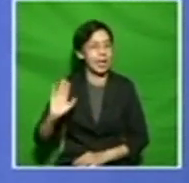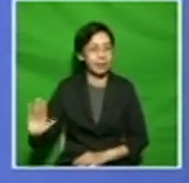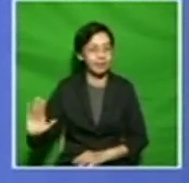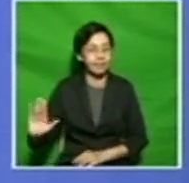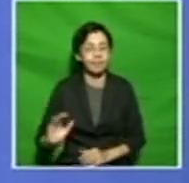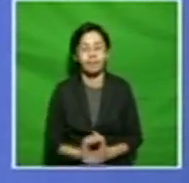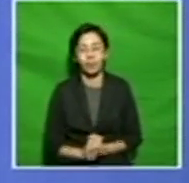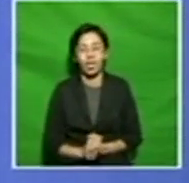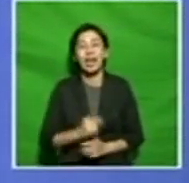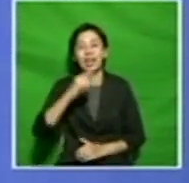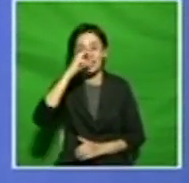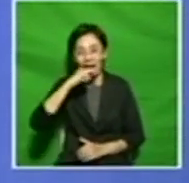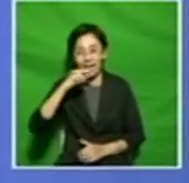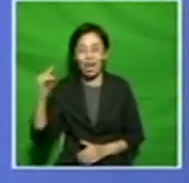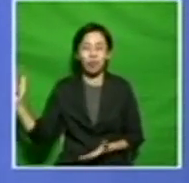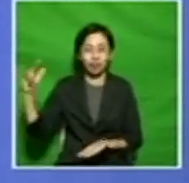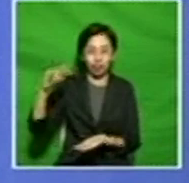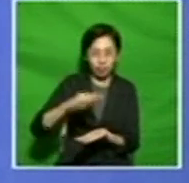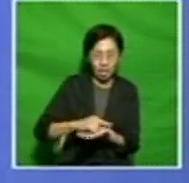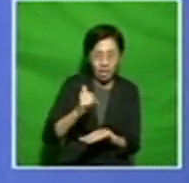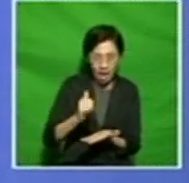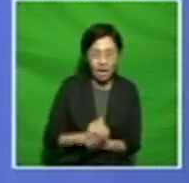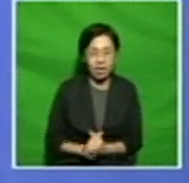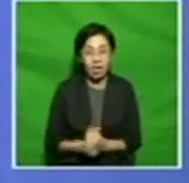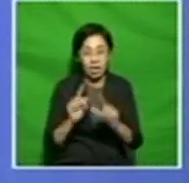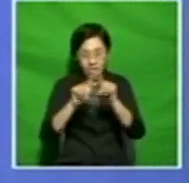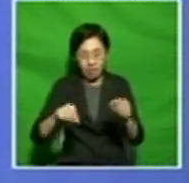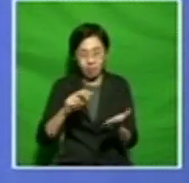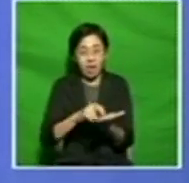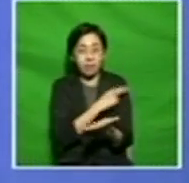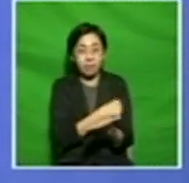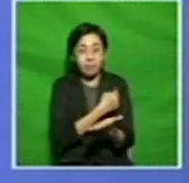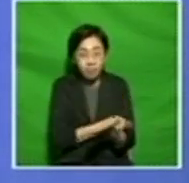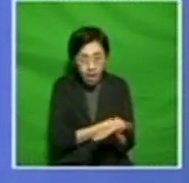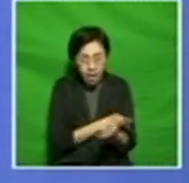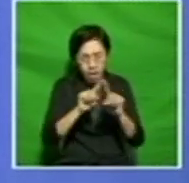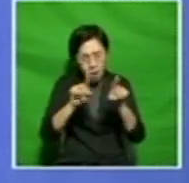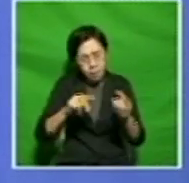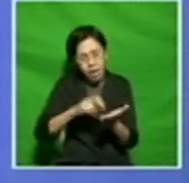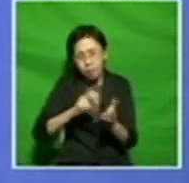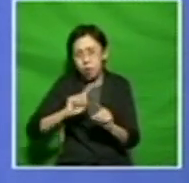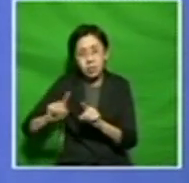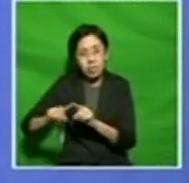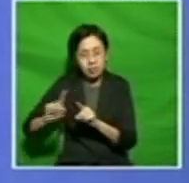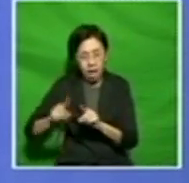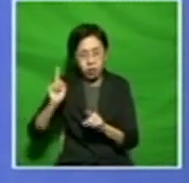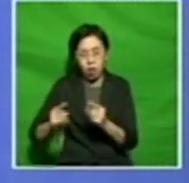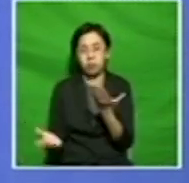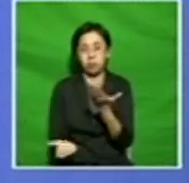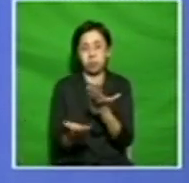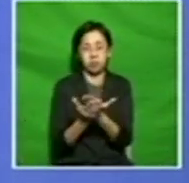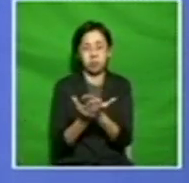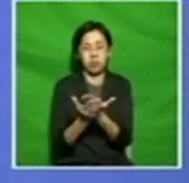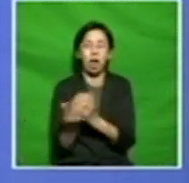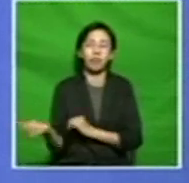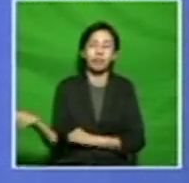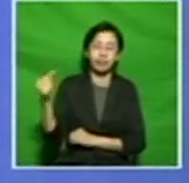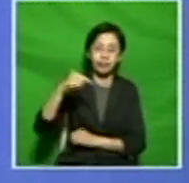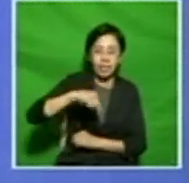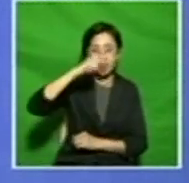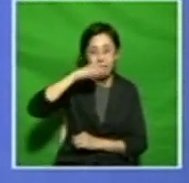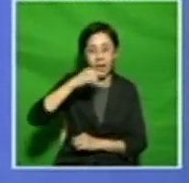ไทยกลับเข้ามาได้แต่ท่านต้องมีใบรับรองแพทย์หรือใบรับรองอื่นที่ทัดเทียมกันอันนี้คือปิดประเท